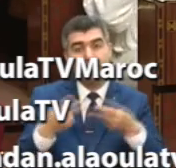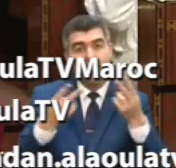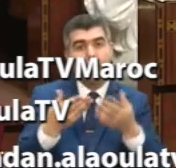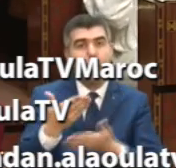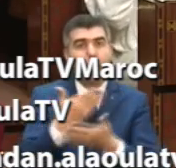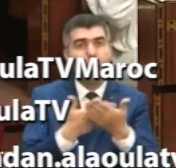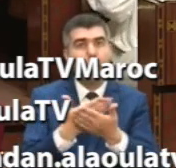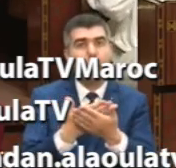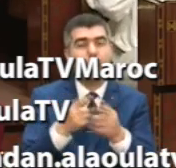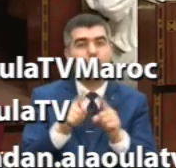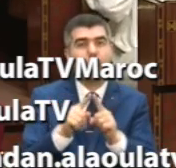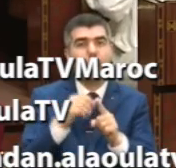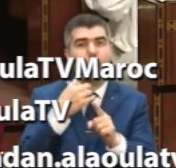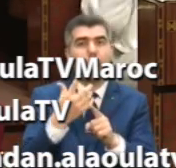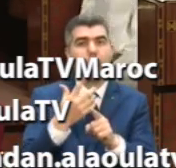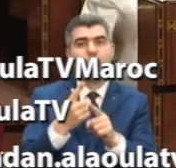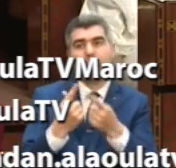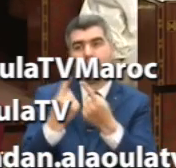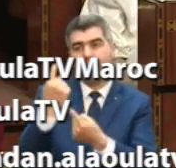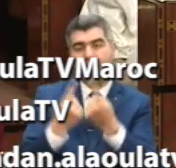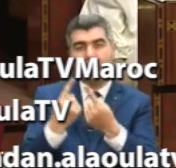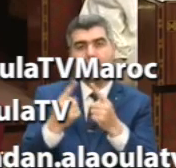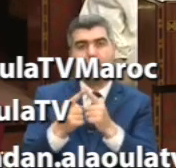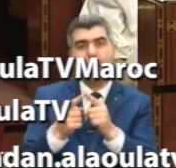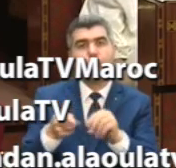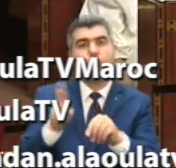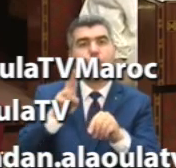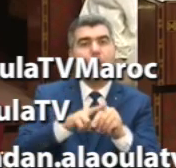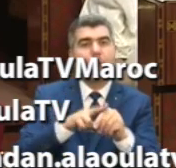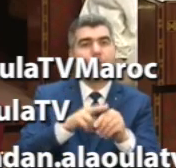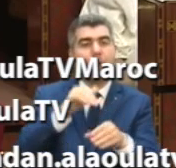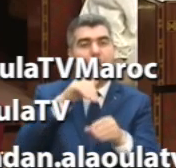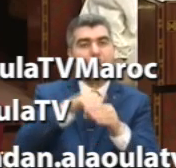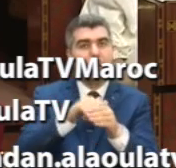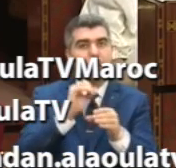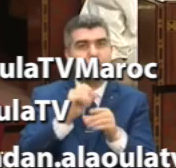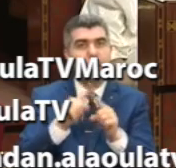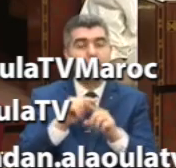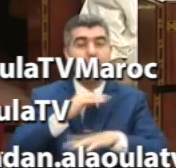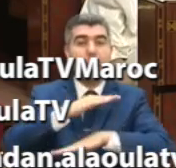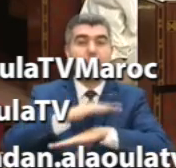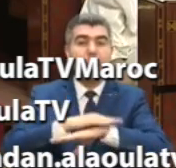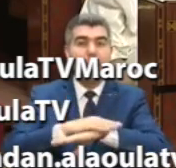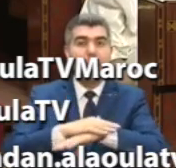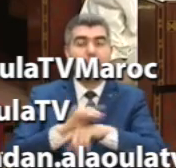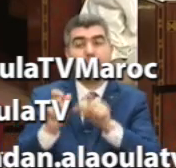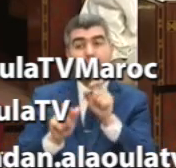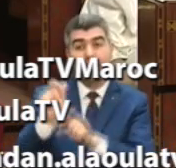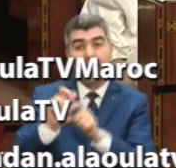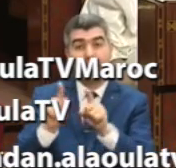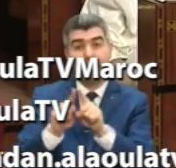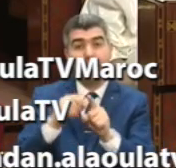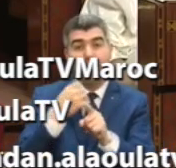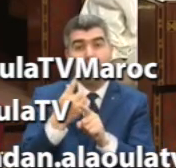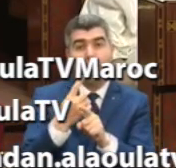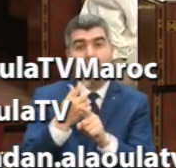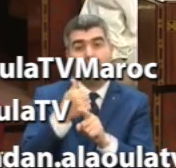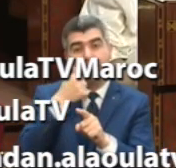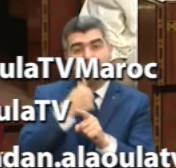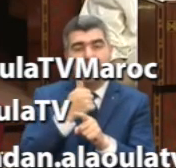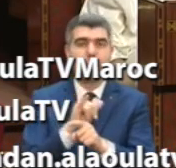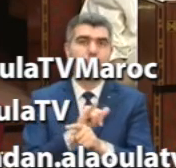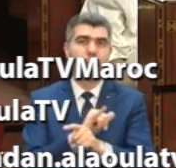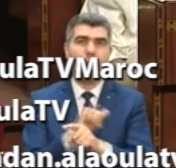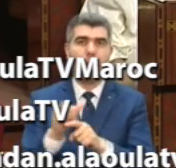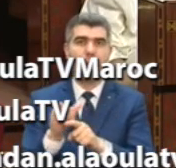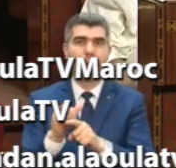المغاربه وبين القيادات ديال المجموعه ديال الاحزاب السياسيه الوطنيه. نحترم الهيئات ولكن الاشخاص اللي كتصطاد في الماء العكير ما غنسمحوش لها انها